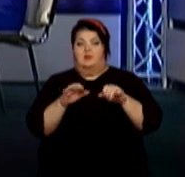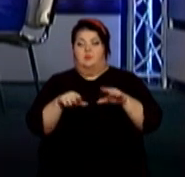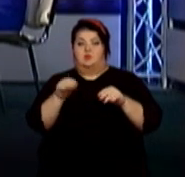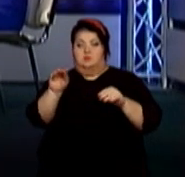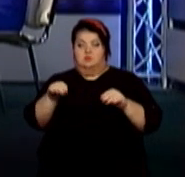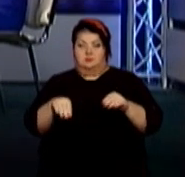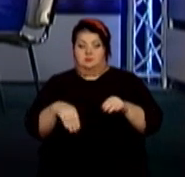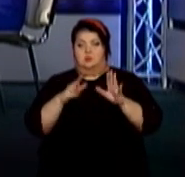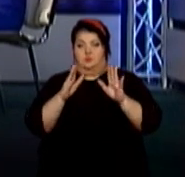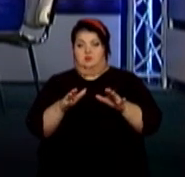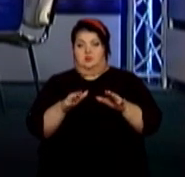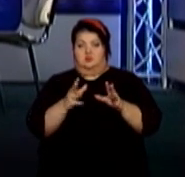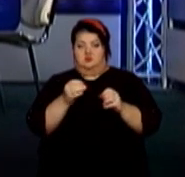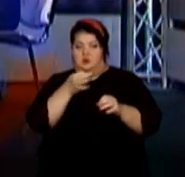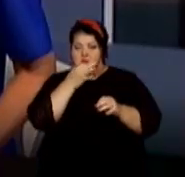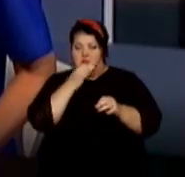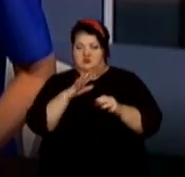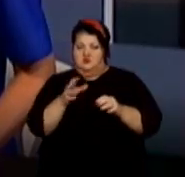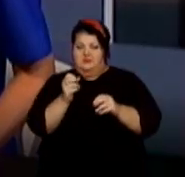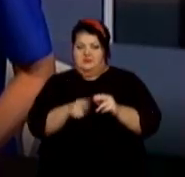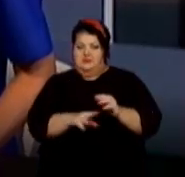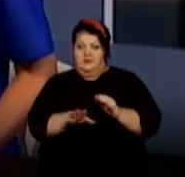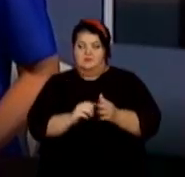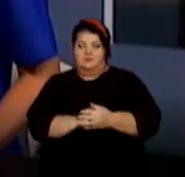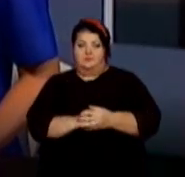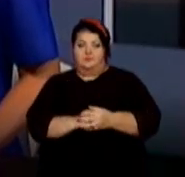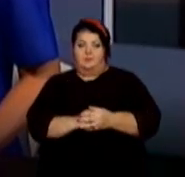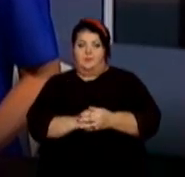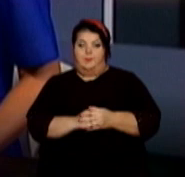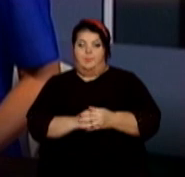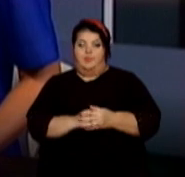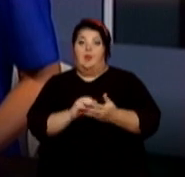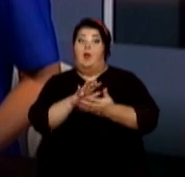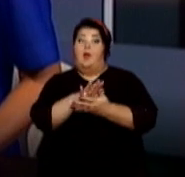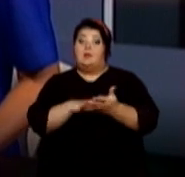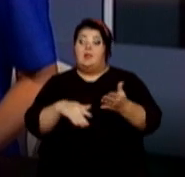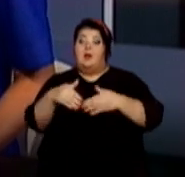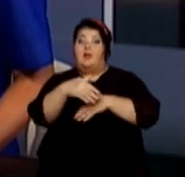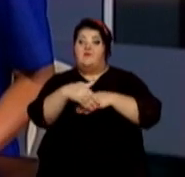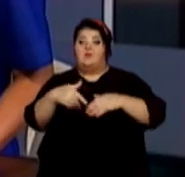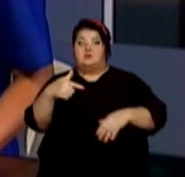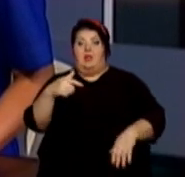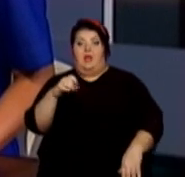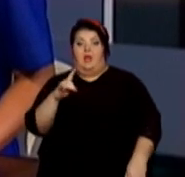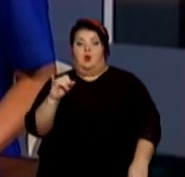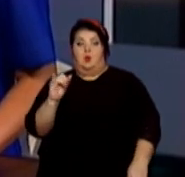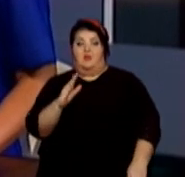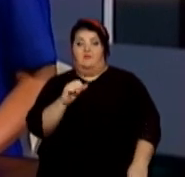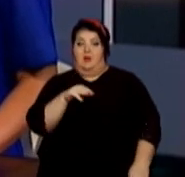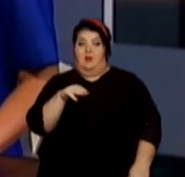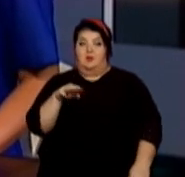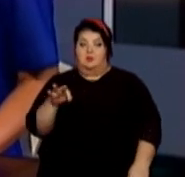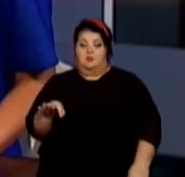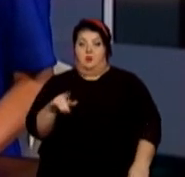протяжності велосмуги. На черзі вулиця Героїв АТО, її цієї осені обіцяють теж облаштувати